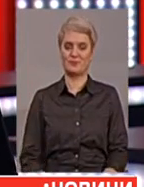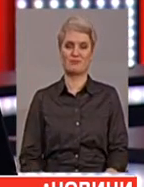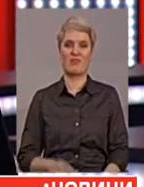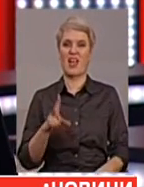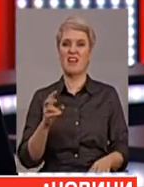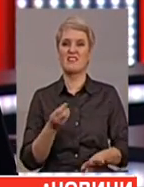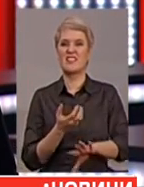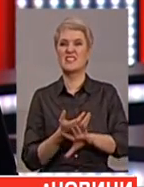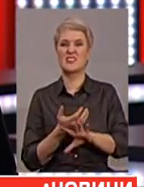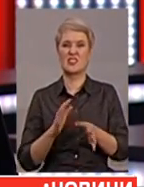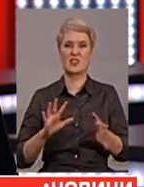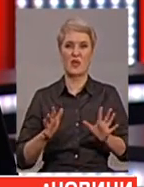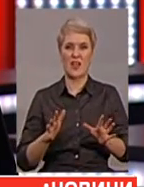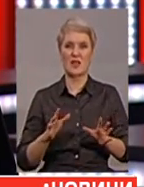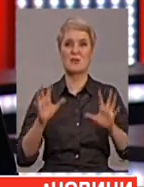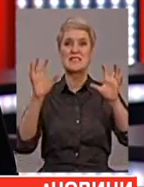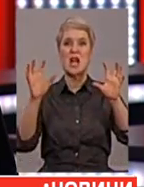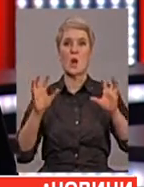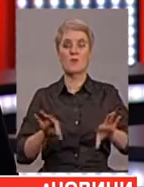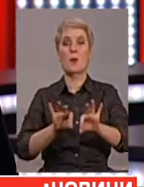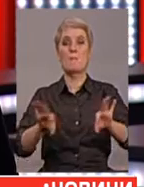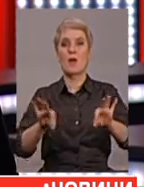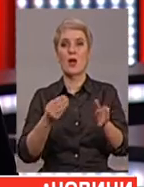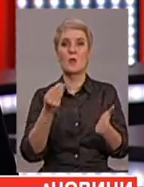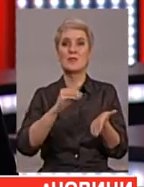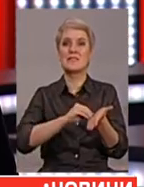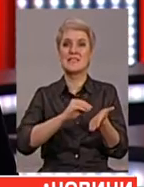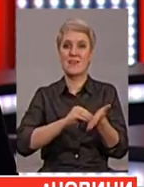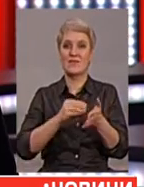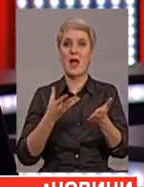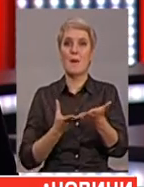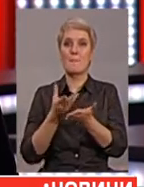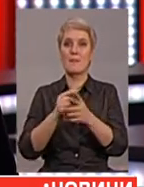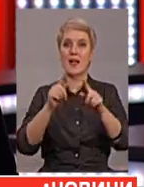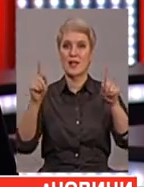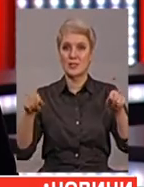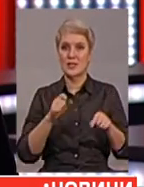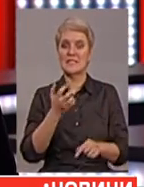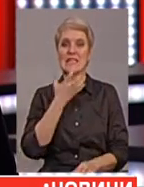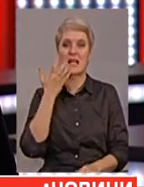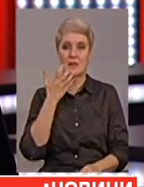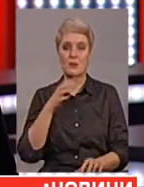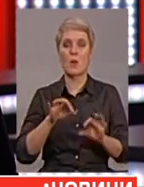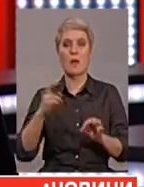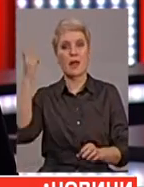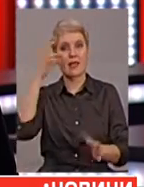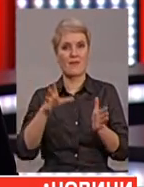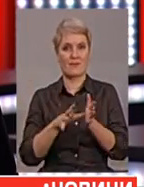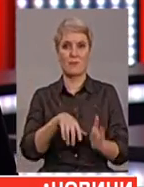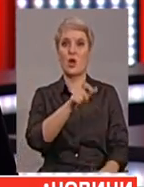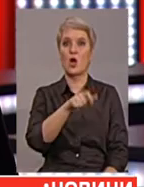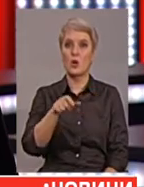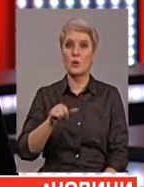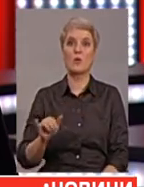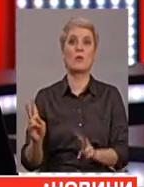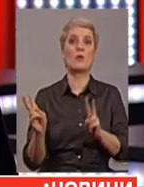Недосконалим законодавством пояснює цифри у платіжках за тепло «Київенерго». Йдеться про будинки з лічильниками. Люди, які встановили лічильники в квартирах,